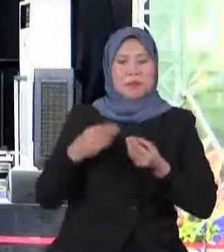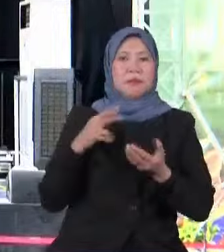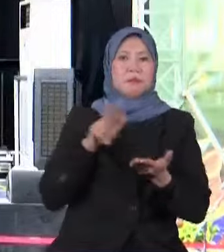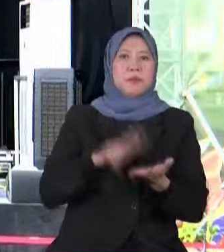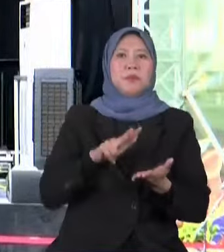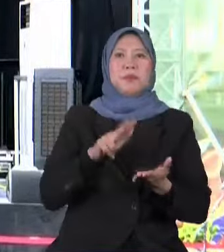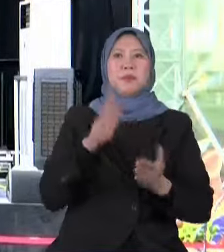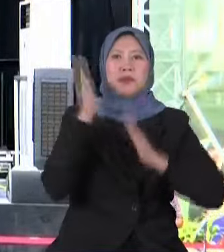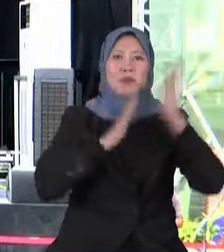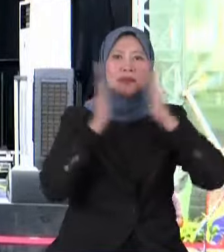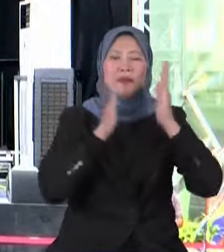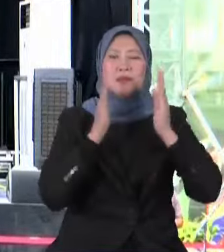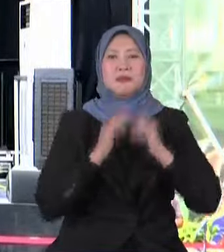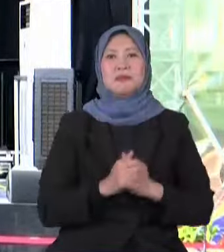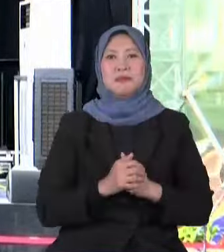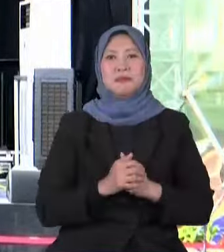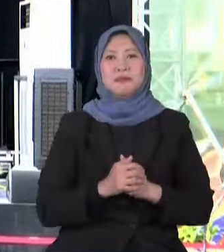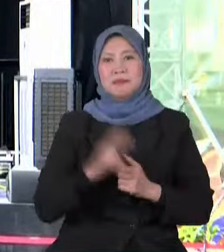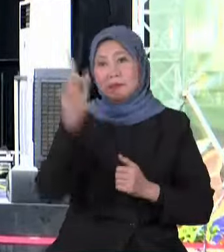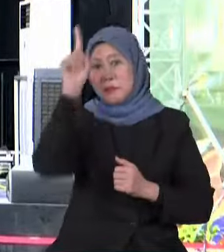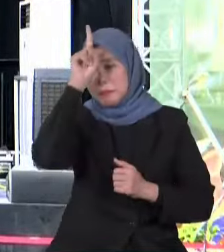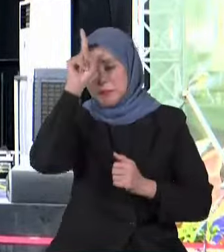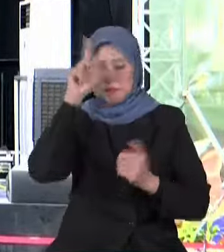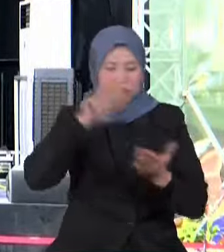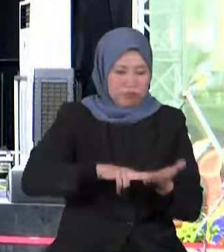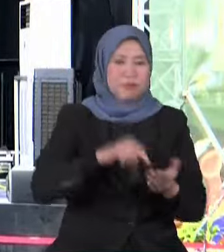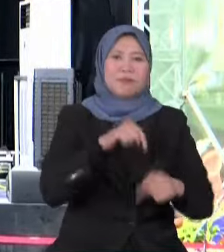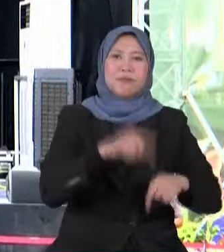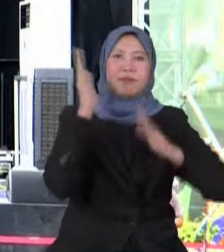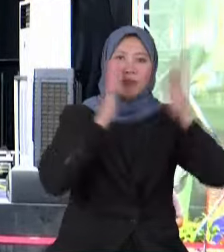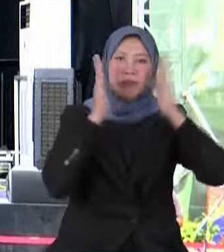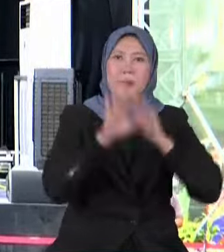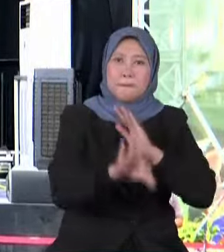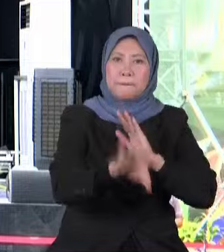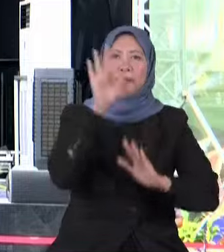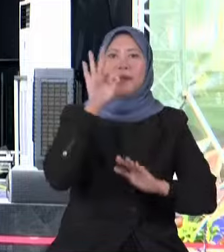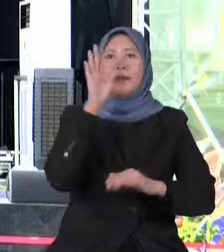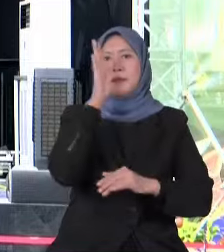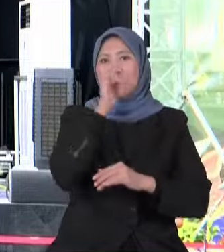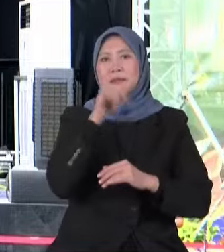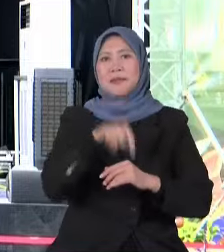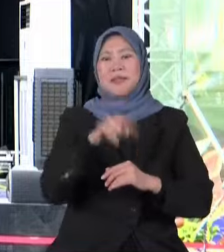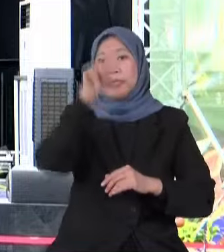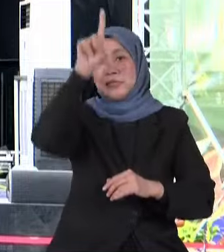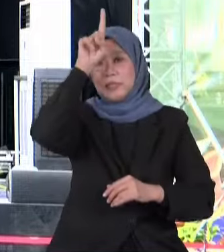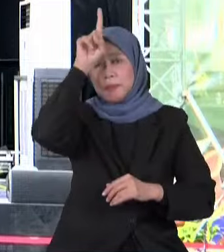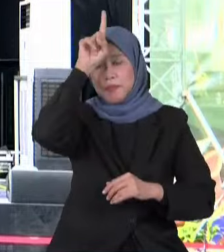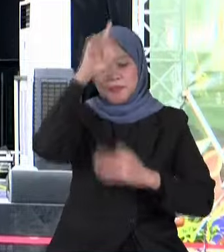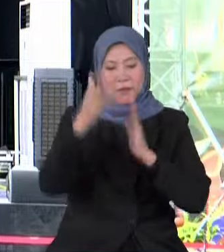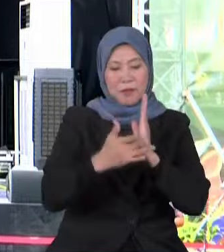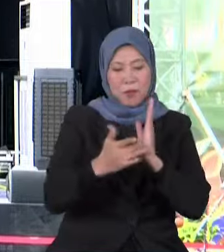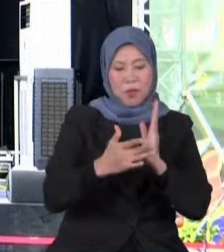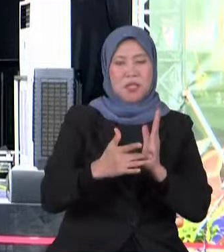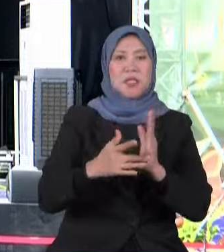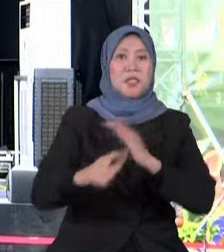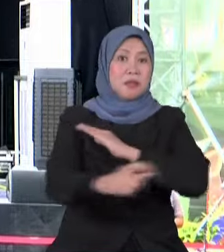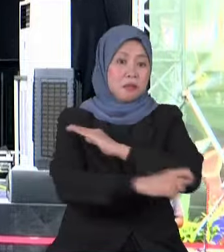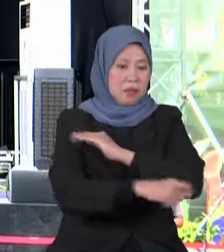oleh negara Jerman kepada kita. Dia pilih Melaka, German Technology Park supaya